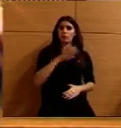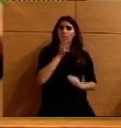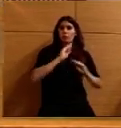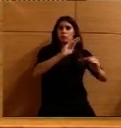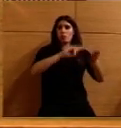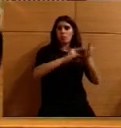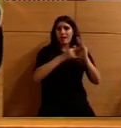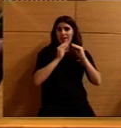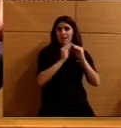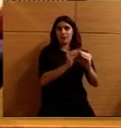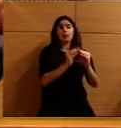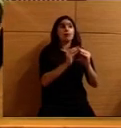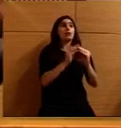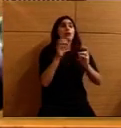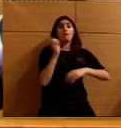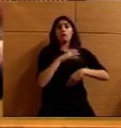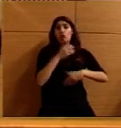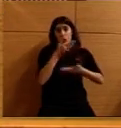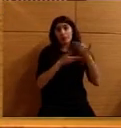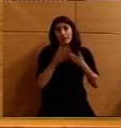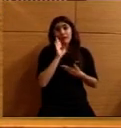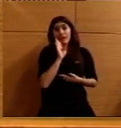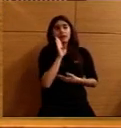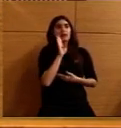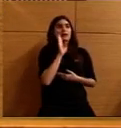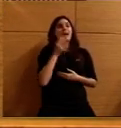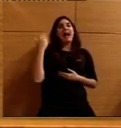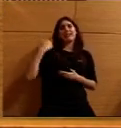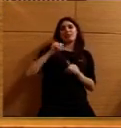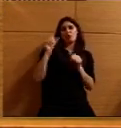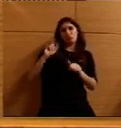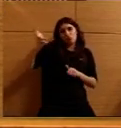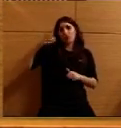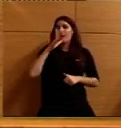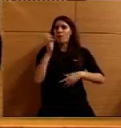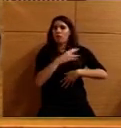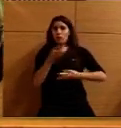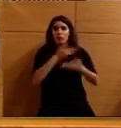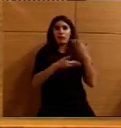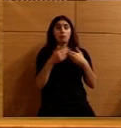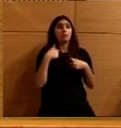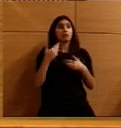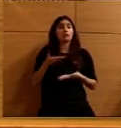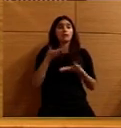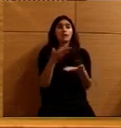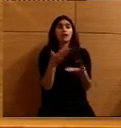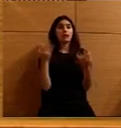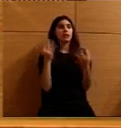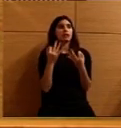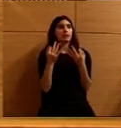seus plans i això ho donem en el Fons de Cooperació, antes se feia d'una altra manera, però el que jo sí que vaig oferir és...